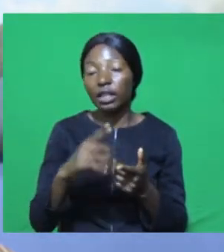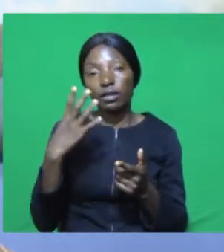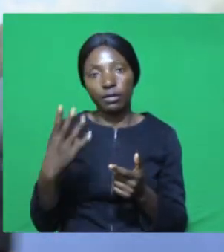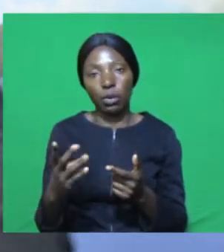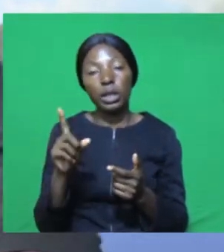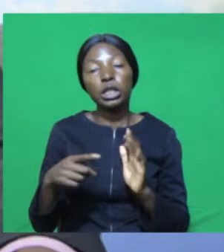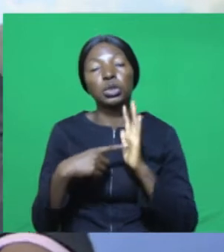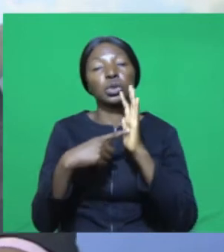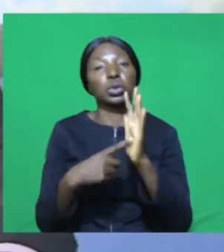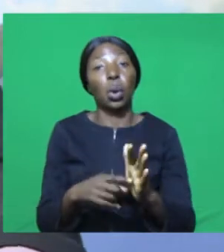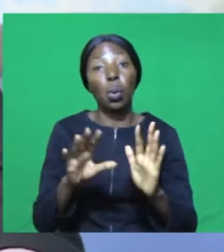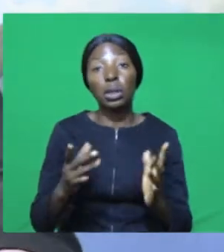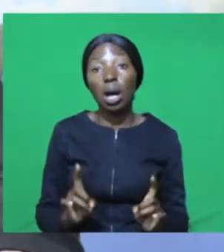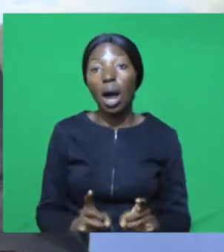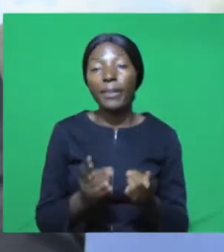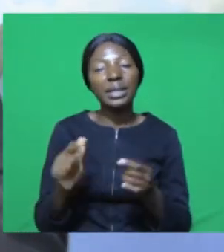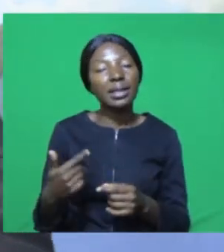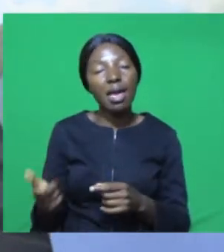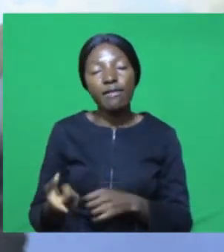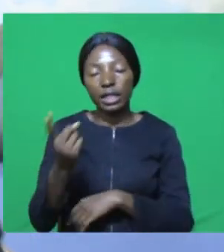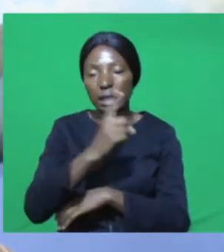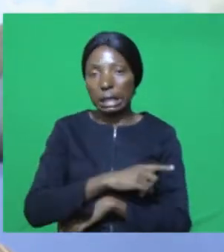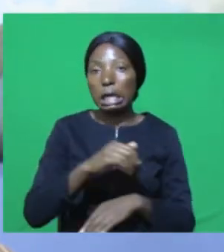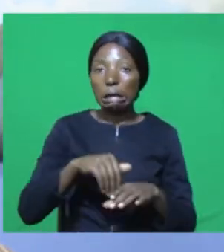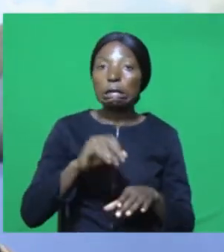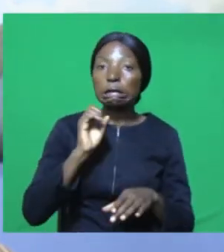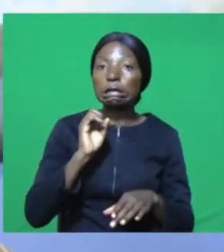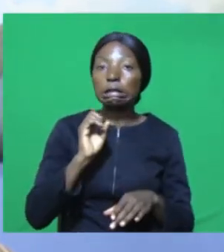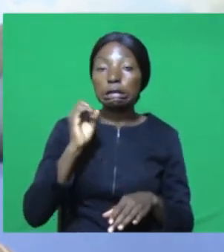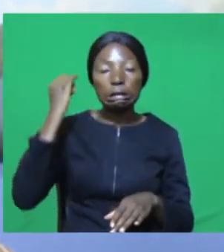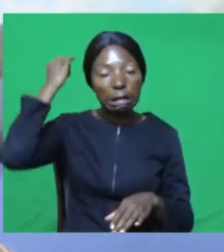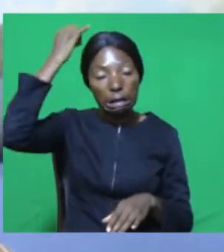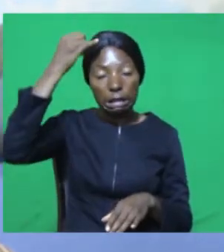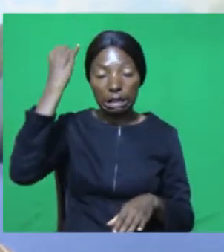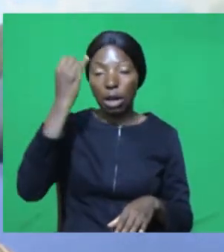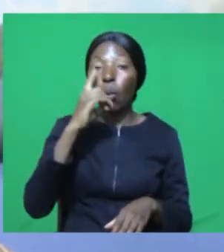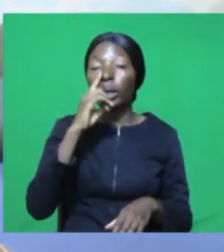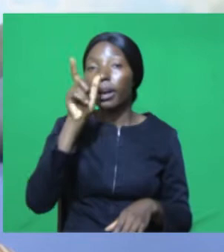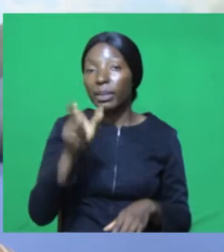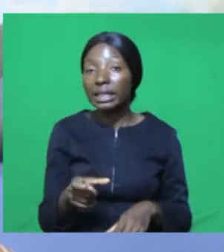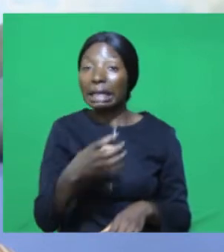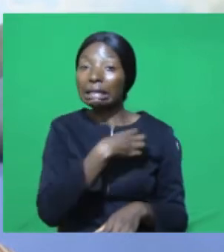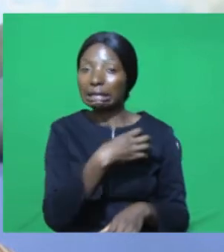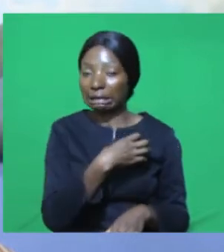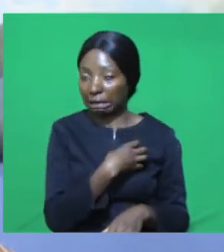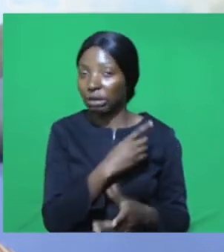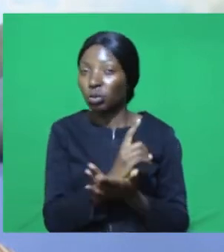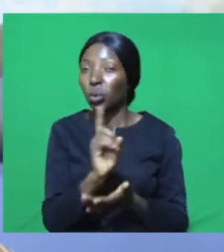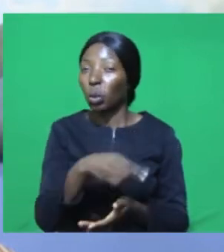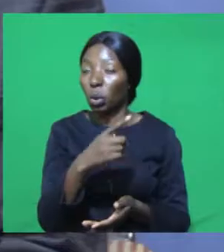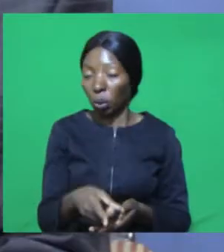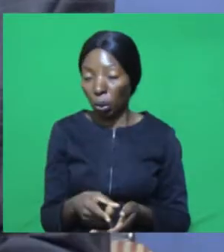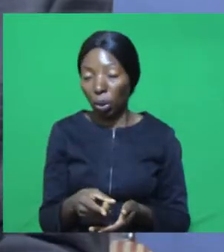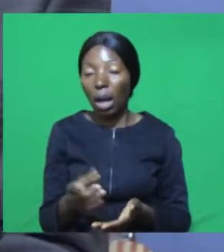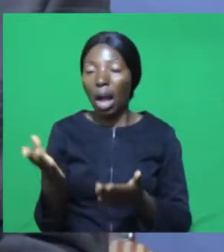Right. Kino kuburithira isha, hii itika suwa nezuwa kwa Israel. Okay. Muna itika na ataza, haifanira kwenye chipiriso chesu